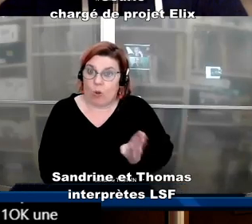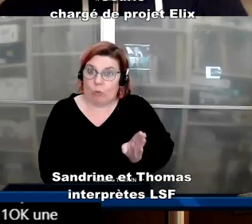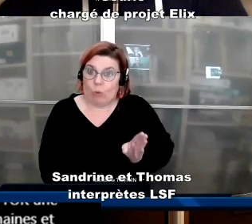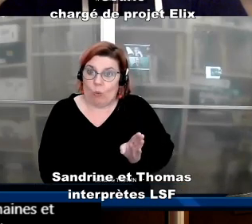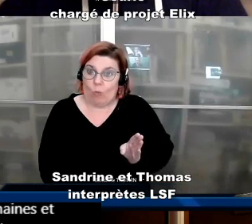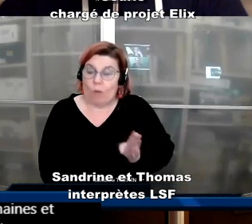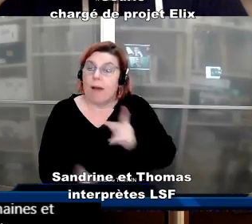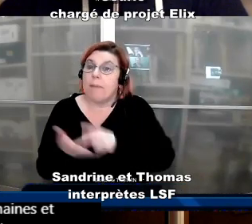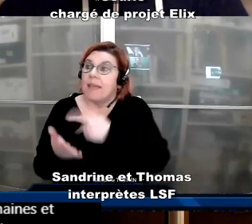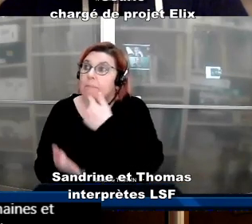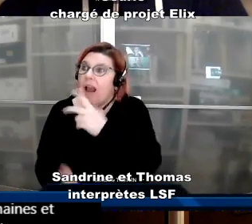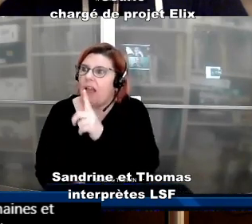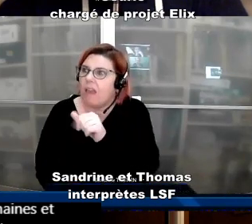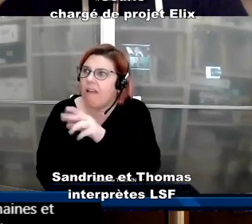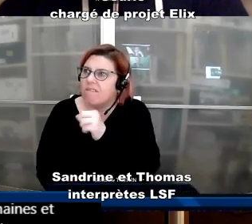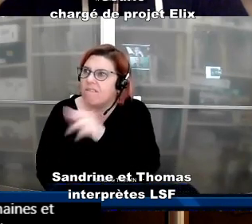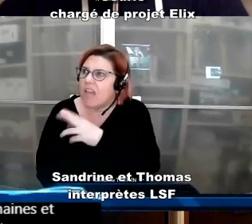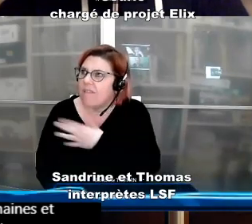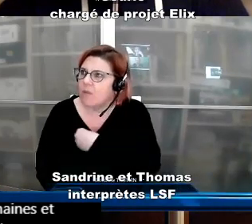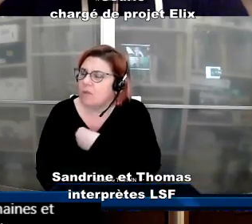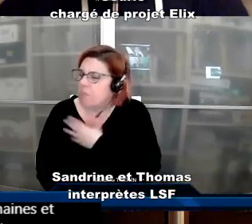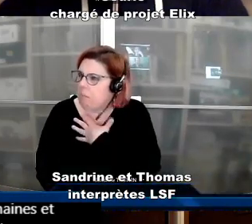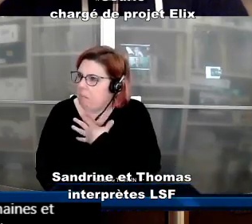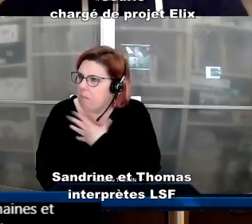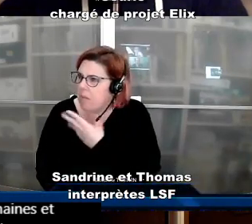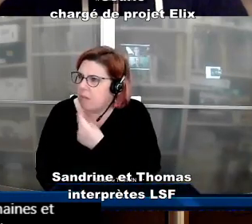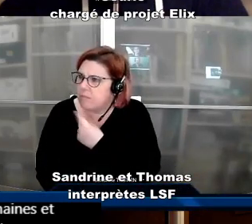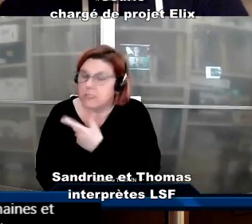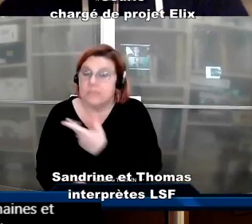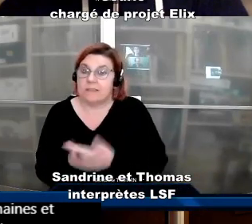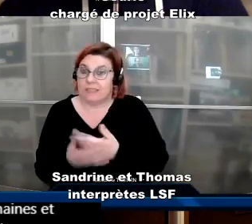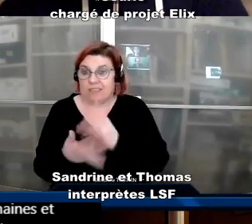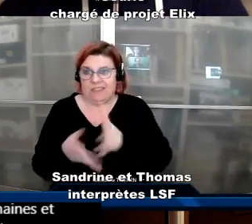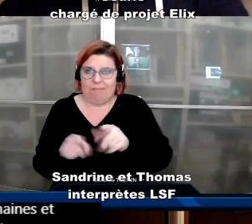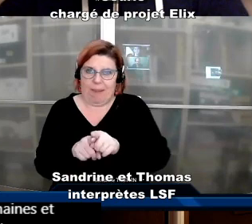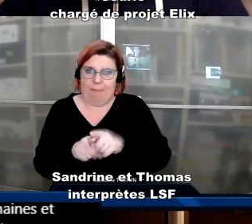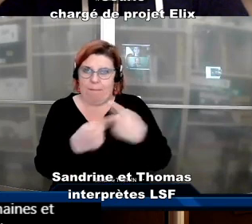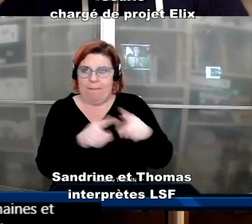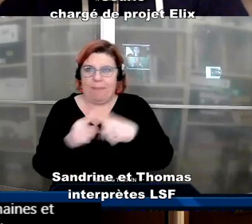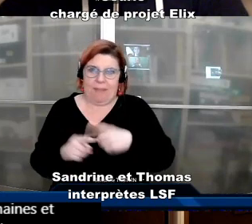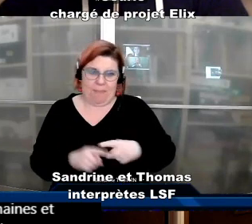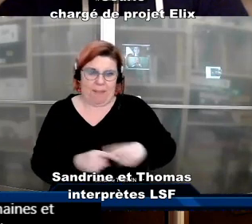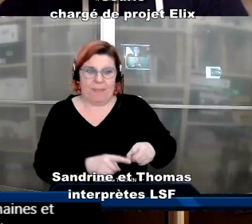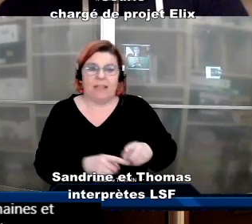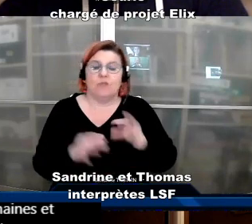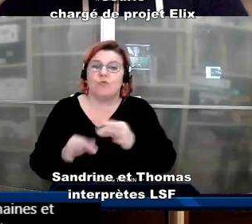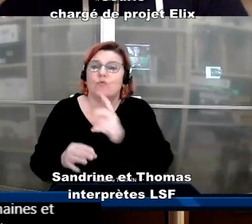voilà, il y a des expressions aussi régionales, il y a des signes. Et tout à l'heure, Cédric, tu